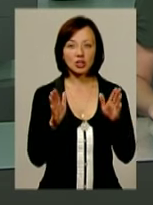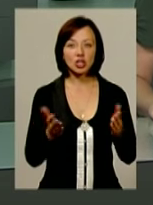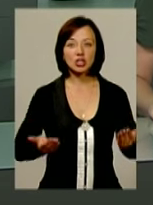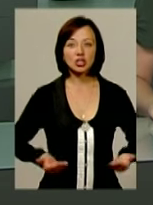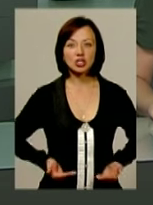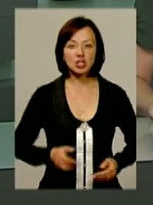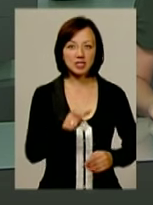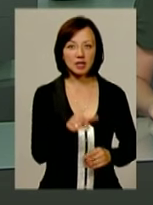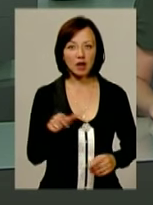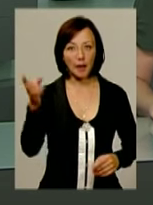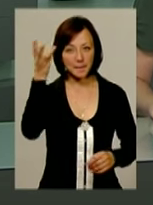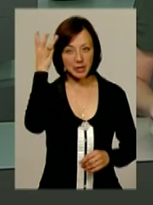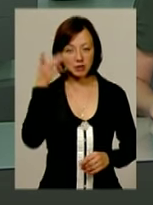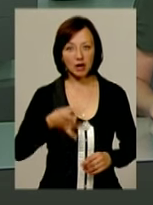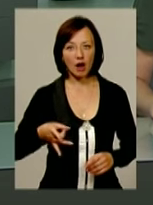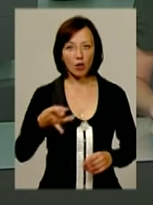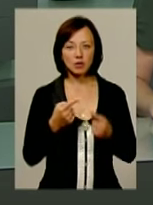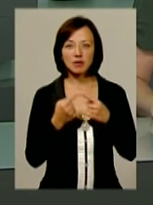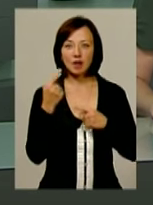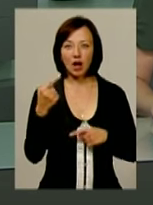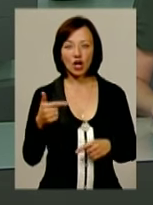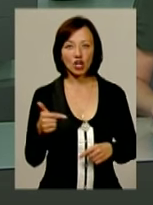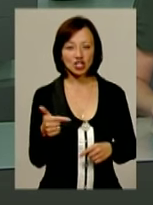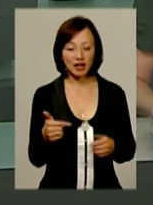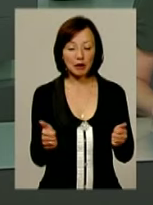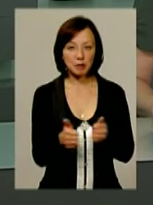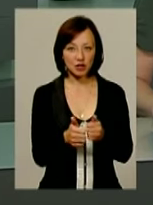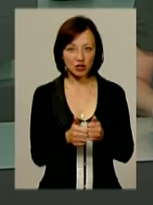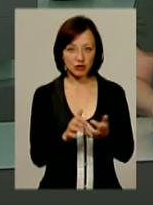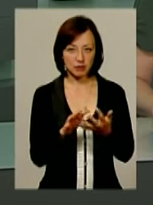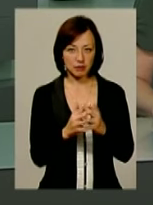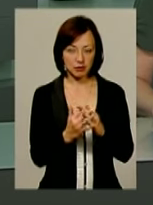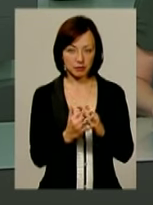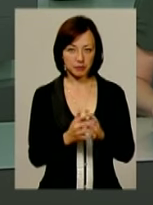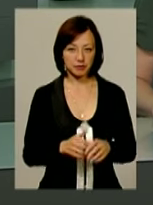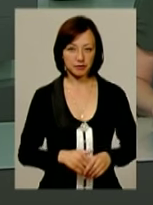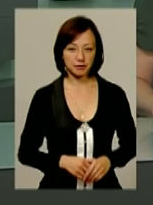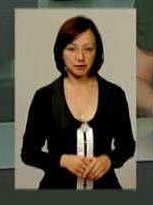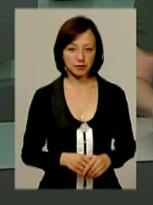жителі Хмельницького мікрорайону, дальні гречани та кількох найближчих до обласного центру сіл.